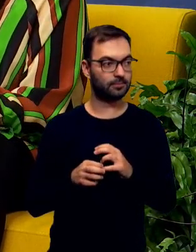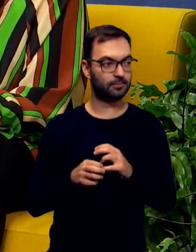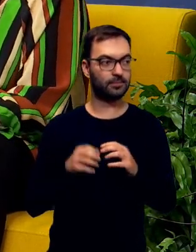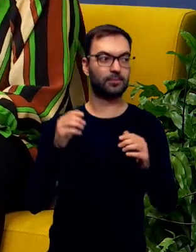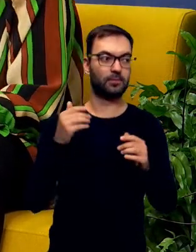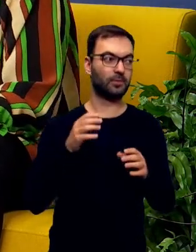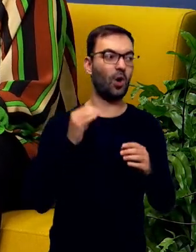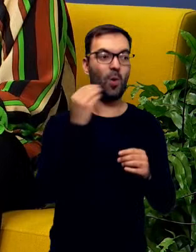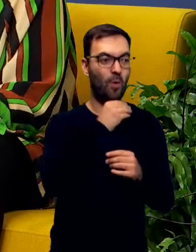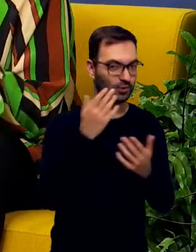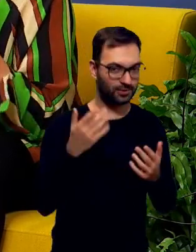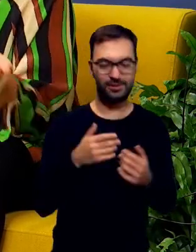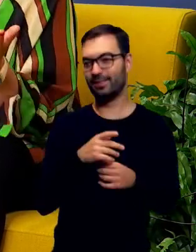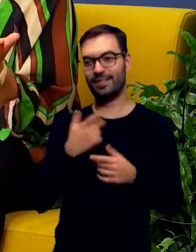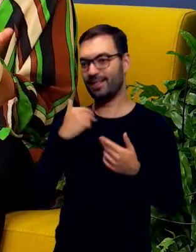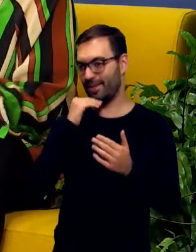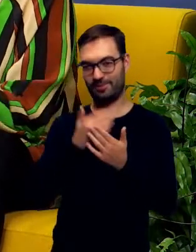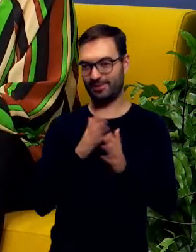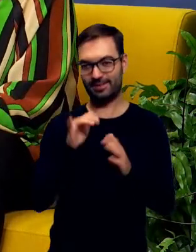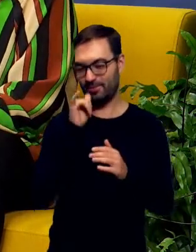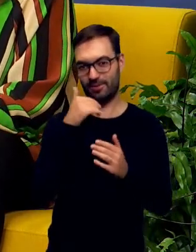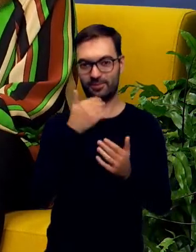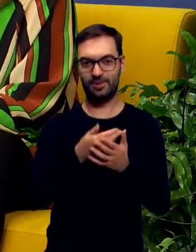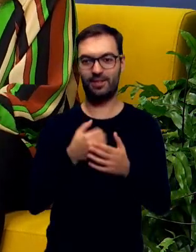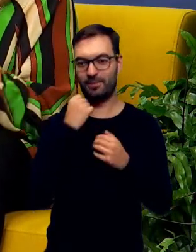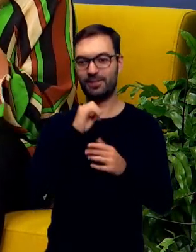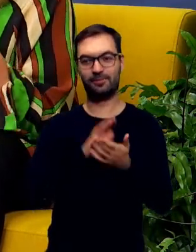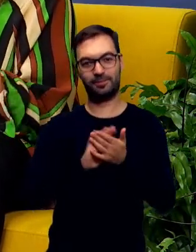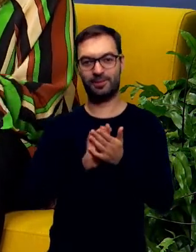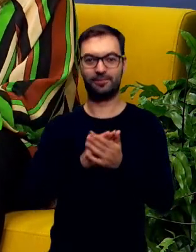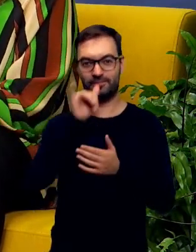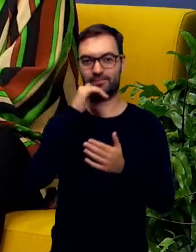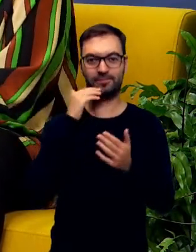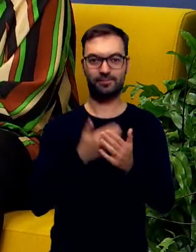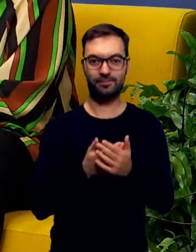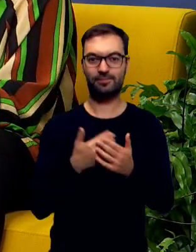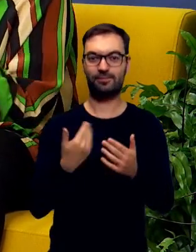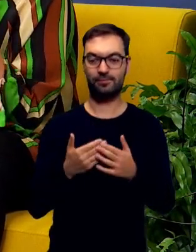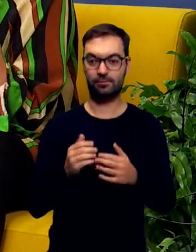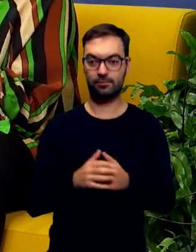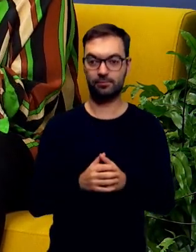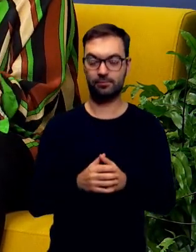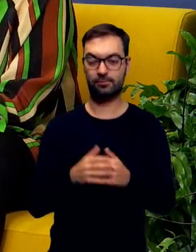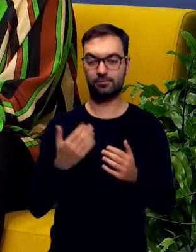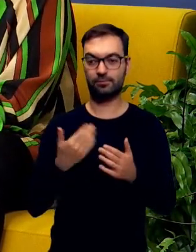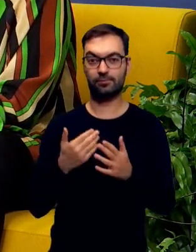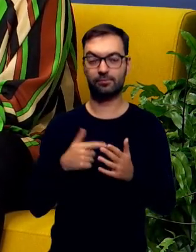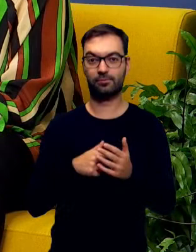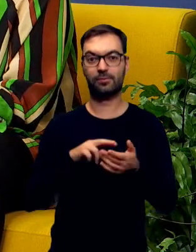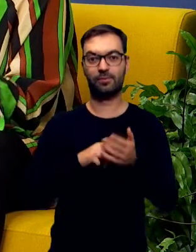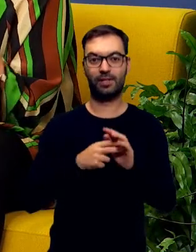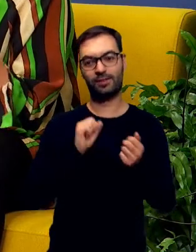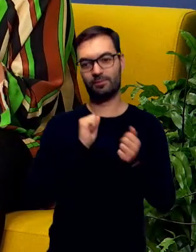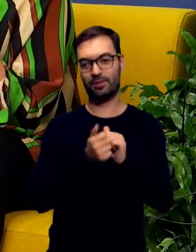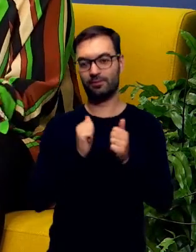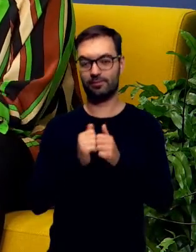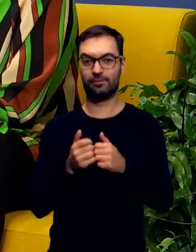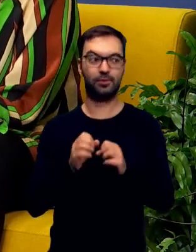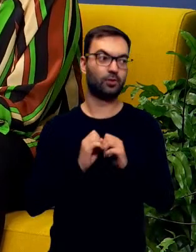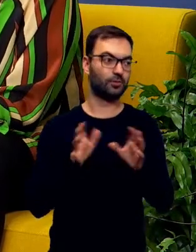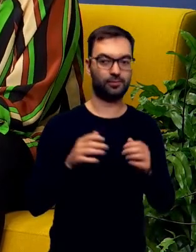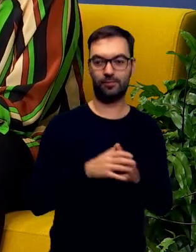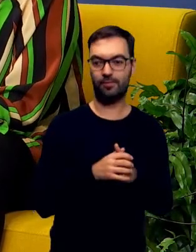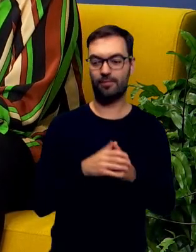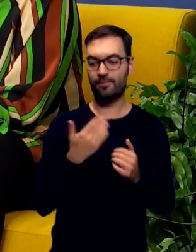zwykle, nie zdradzę. Mhm. Więc bardzo przepraszam, ale nie zdradzę, bo dlatego, że też te plany się zmieniają.